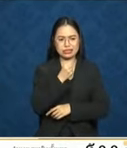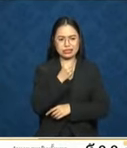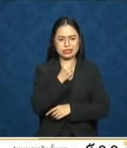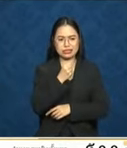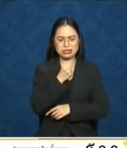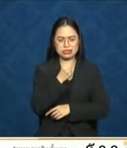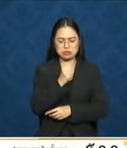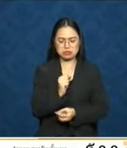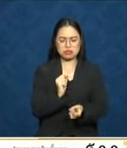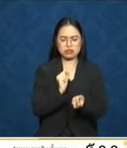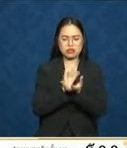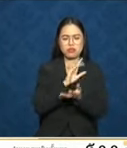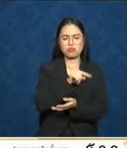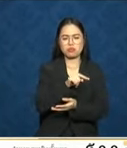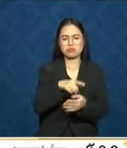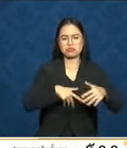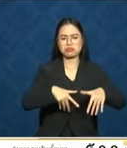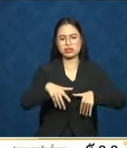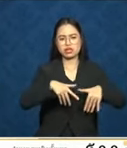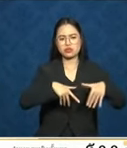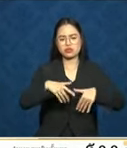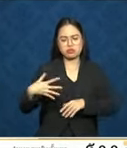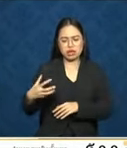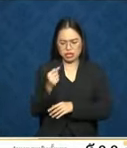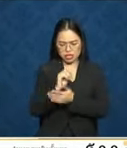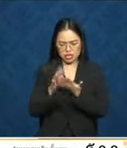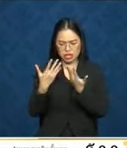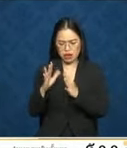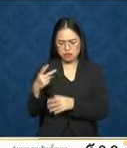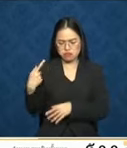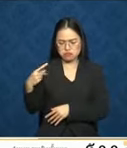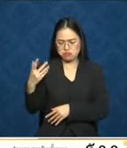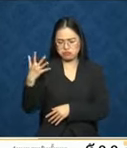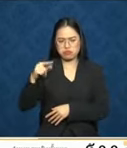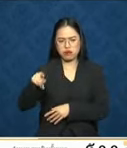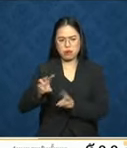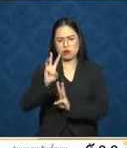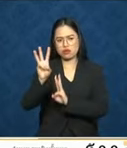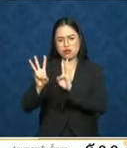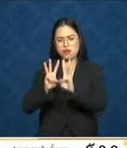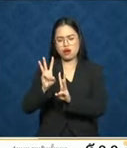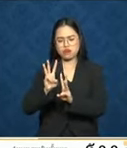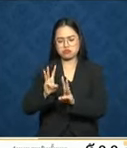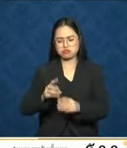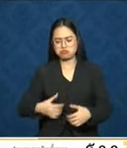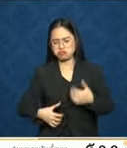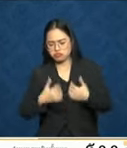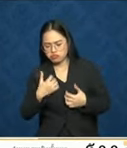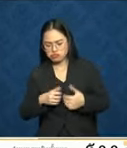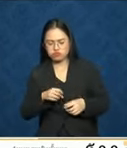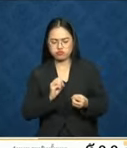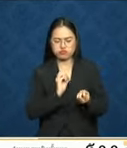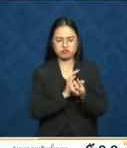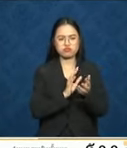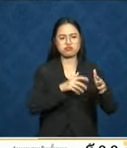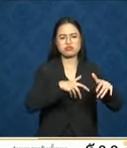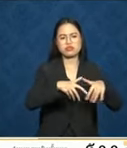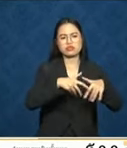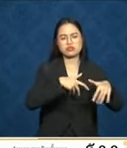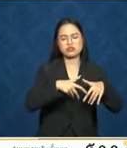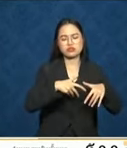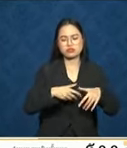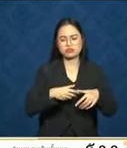พี่น้องผู้ยากไร้เหล่านี้นอกจากไม่มีใครได้ประโยชน์แล้วยังเป็นการสร้างความเดือดร้อนแสนสาหัสให้แก่ครอบครัวของ